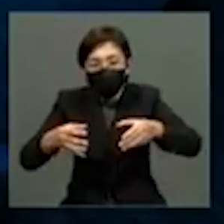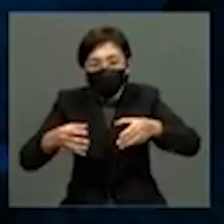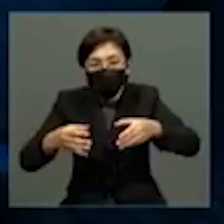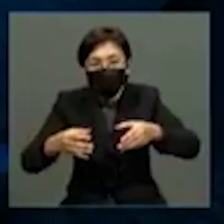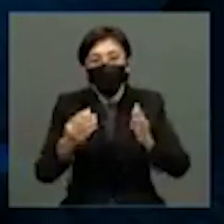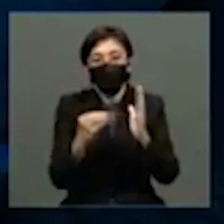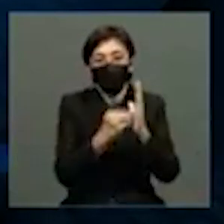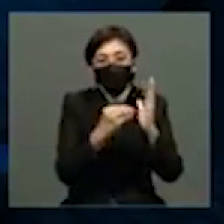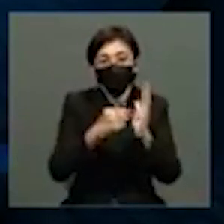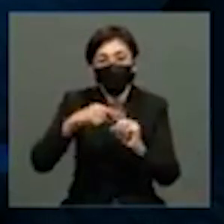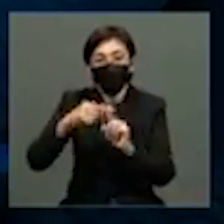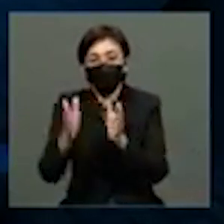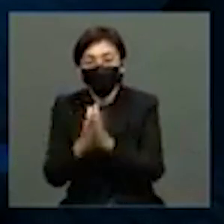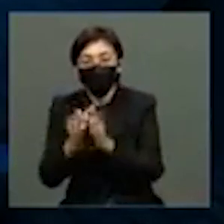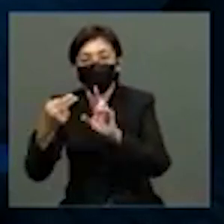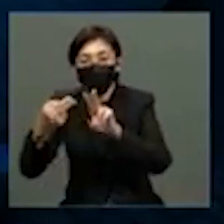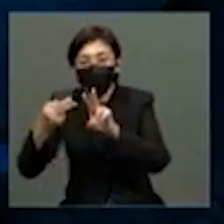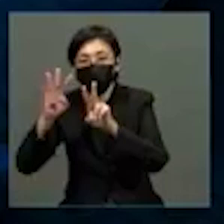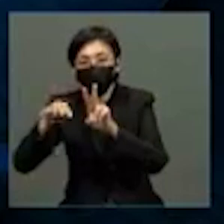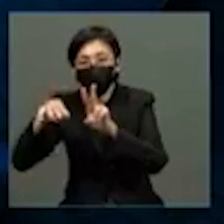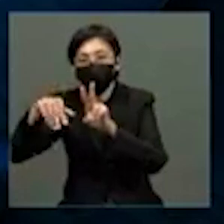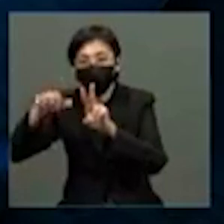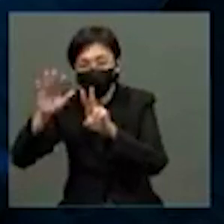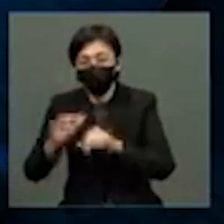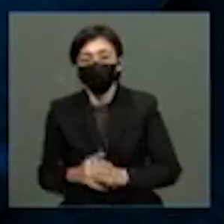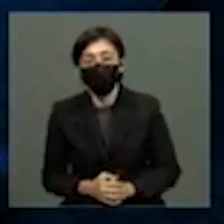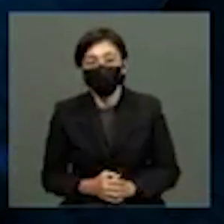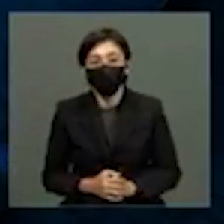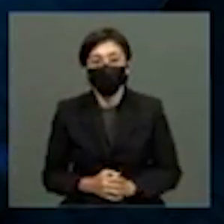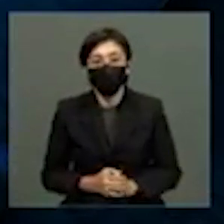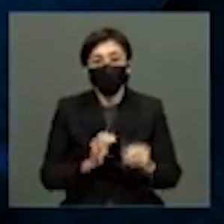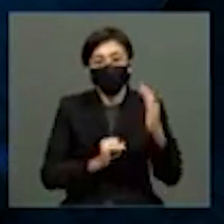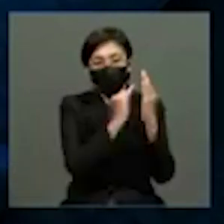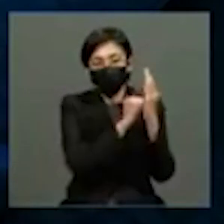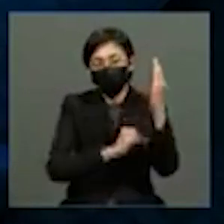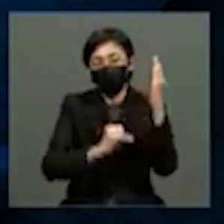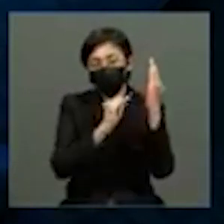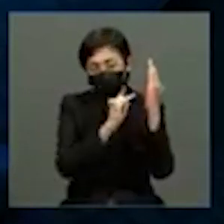ของกรุงเทพมหานครอยู่ที่ 24,000 ไปแล้วนะครับส่วนต่างจังหวัด